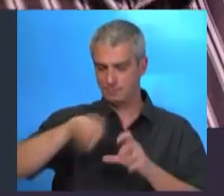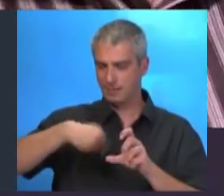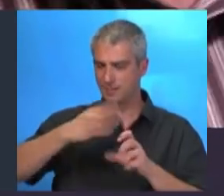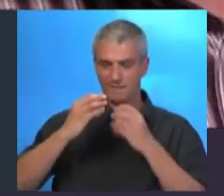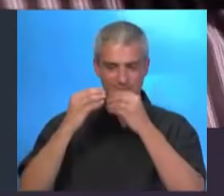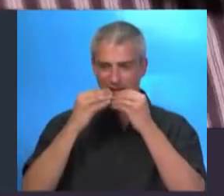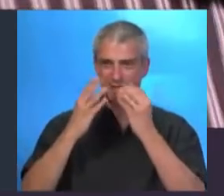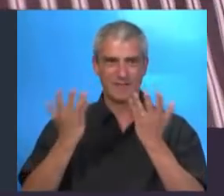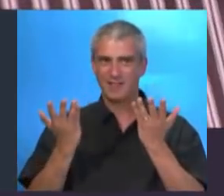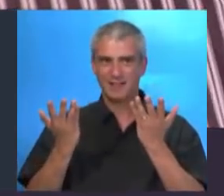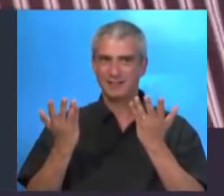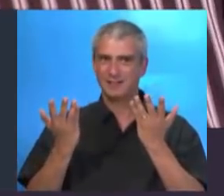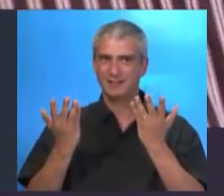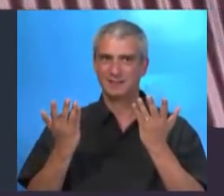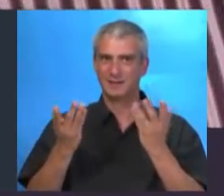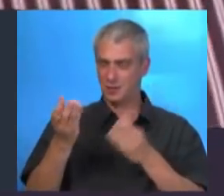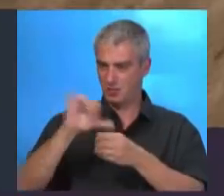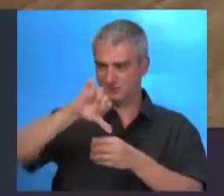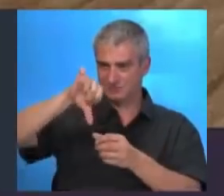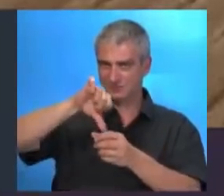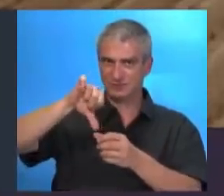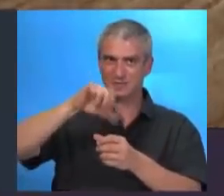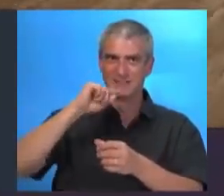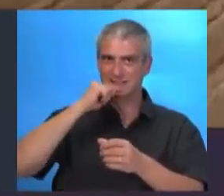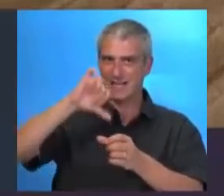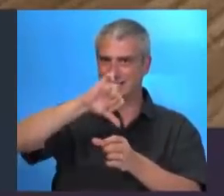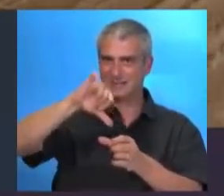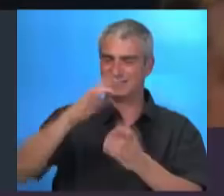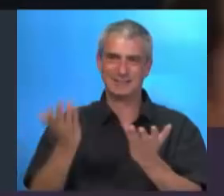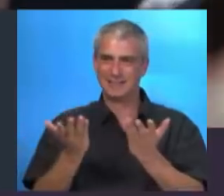או שזה... קצת להוסיף שמן זית?